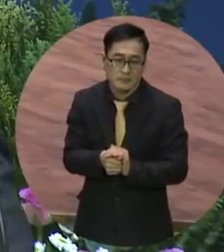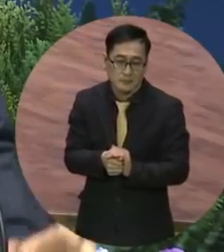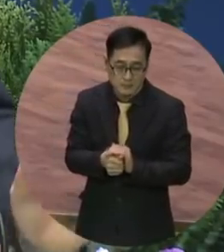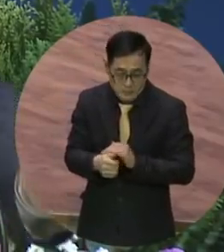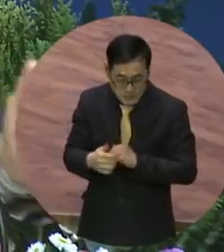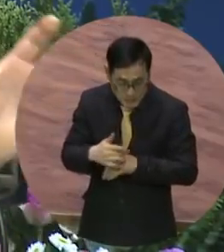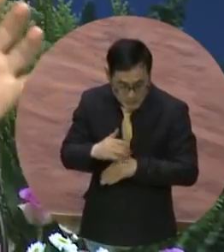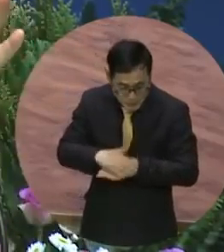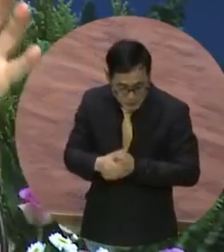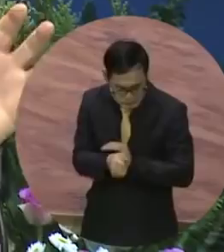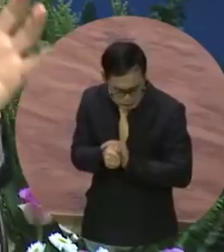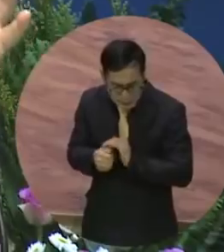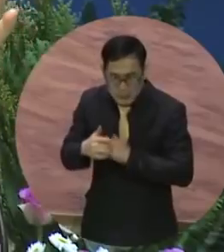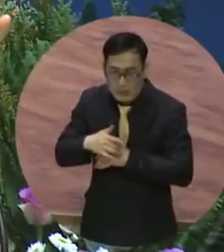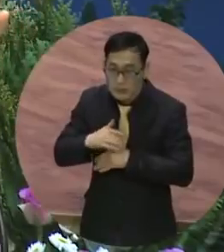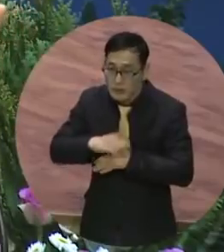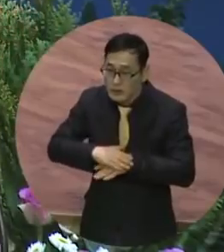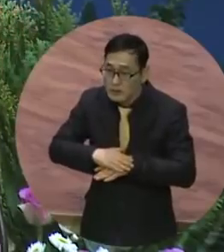결국은 뭐요?